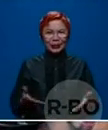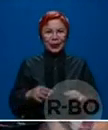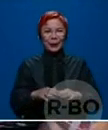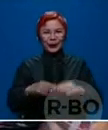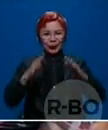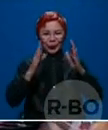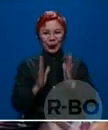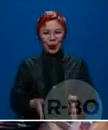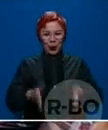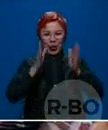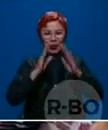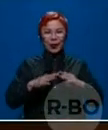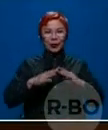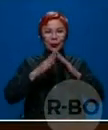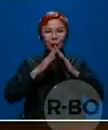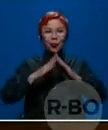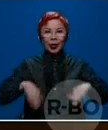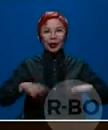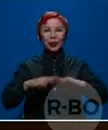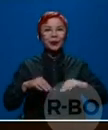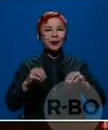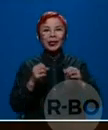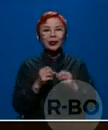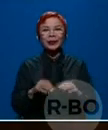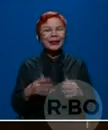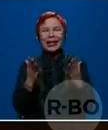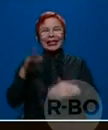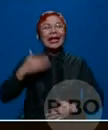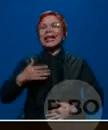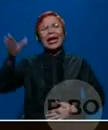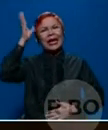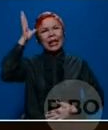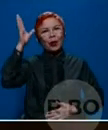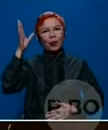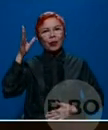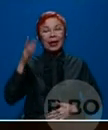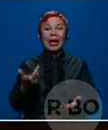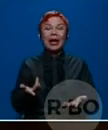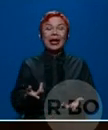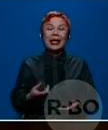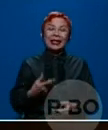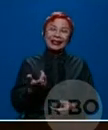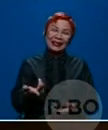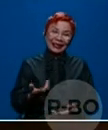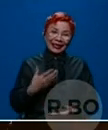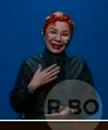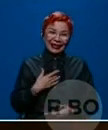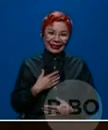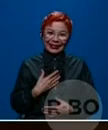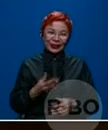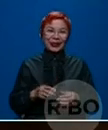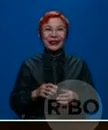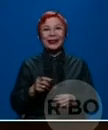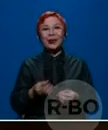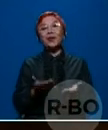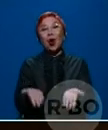bangunan yang tidak layak itu tapi ya sudahlah namanya juga pengin jadi gubernur kan kita juga maklum kan ini petahana kan